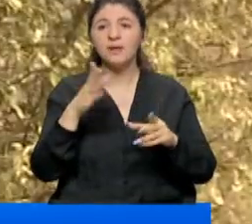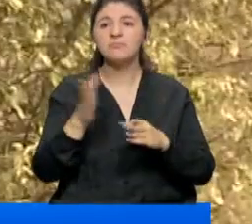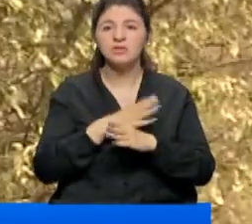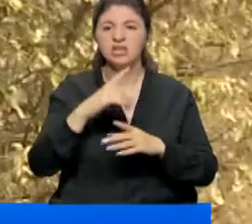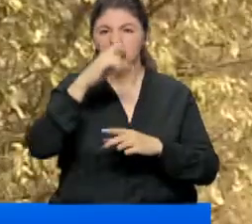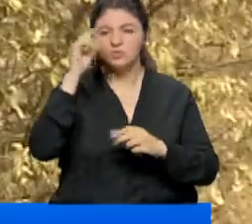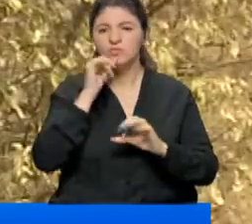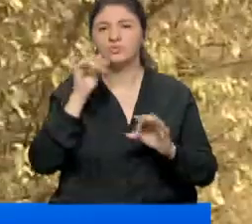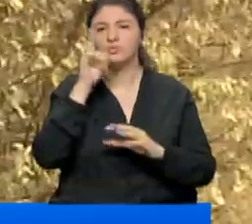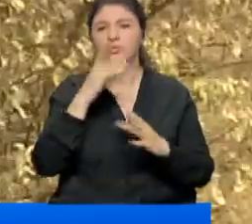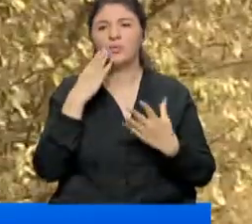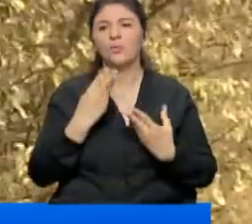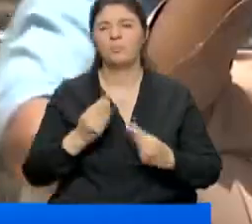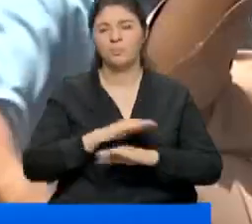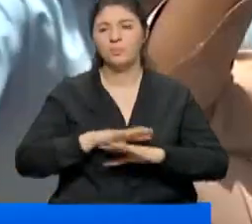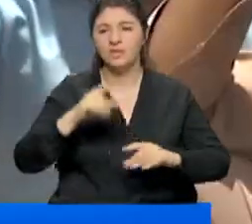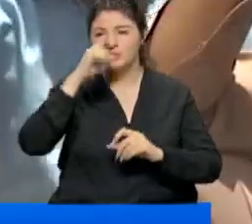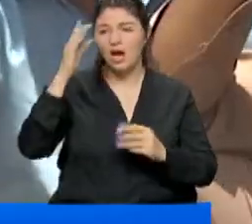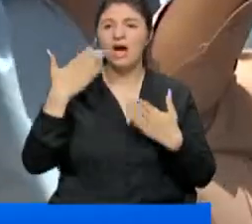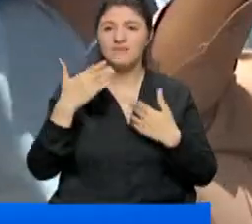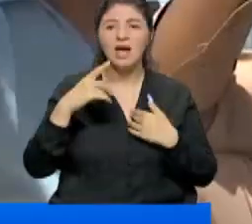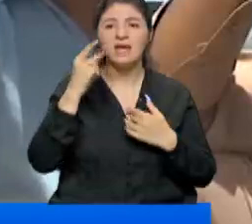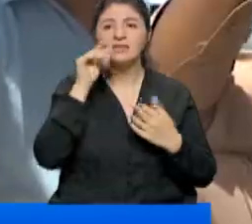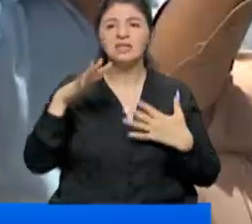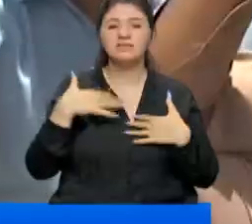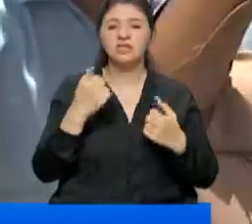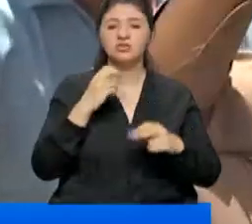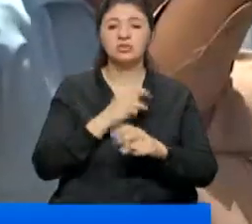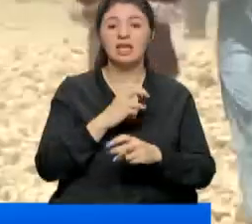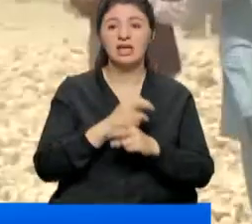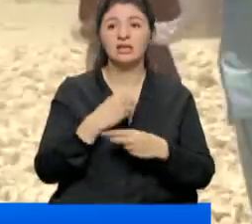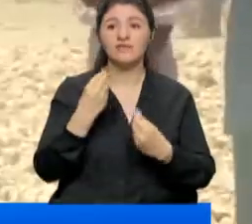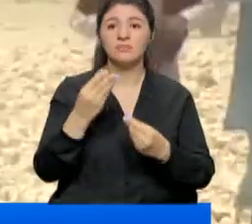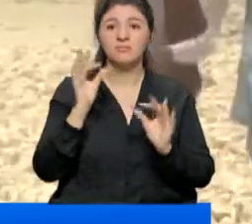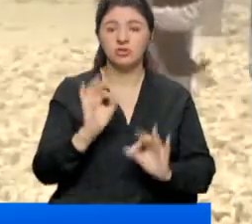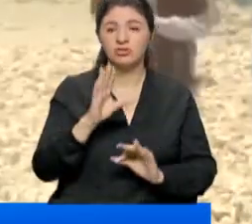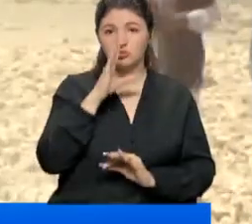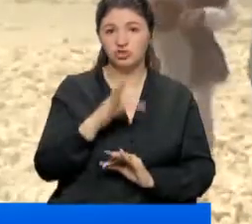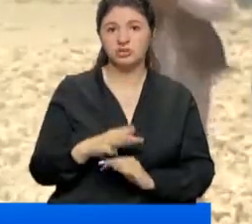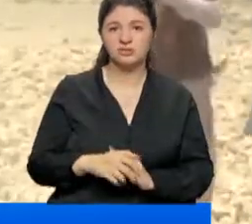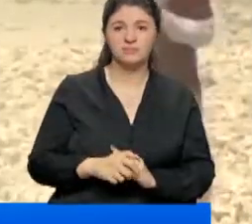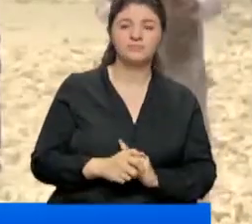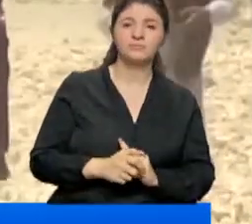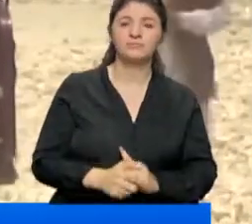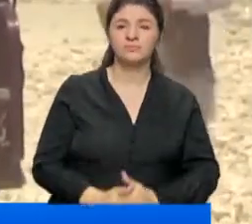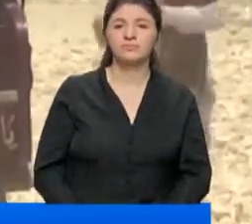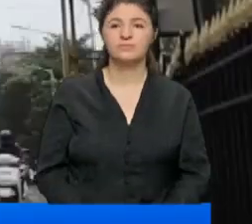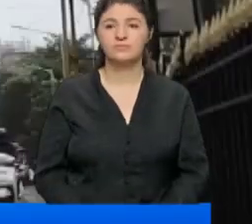mahsuller ısı ve susuzluktan kurudu sıcak hava dalgası insan sağlığını ciddi şekilde tehdit etmeye başladım